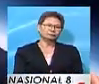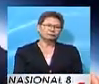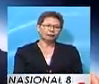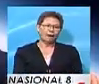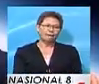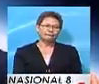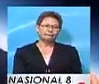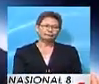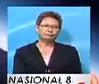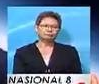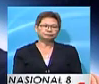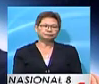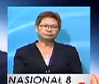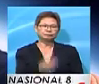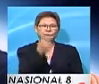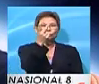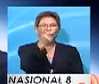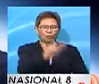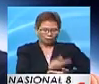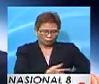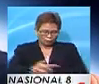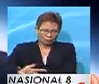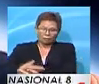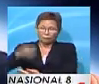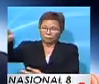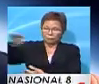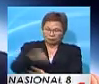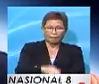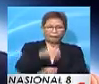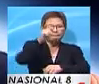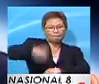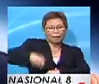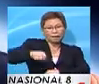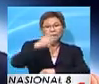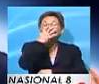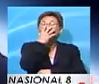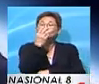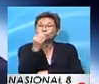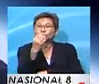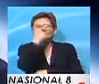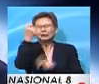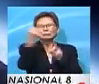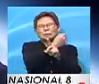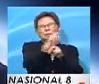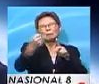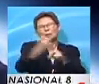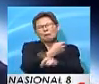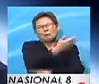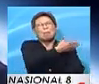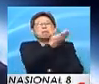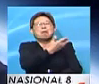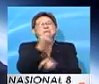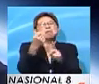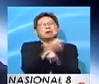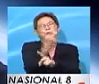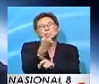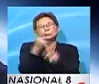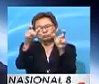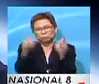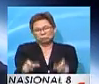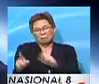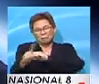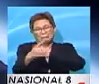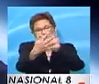siasat dua beranak dihadapkan ke mahkamah sesyen Seremban atas tuduhan mendera pembantu rumah mereka kedua-duanya berdepan